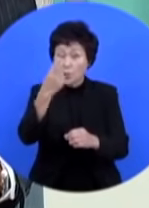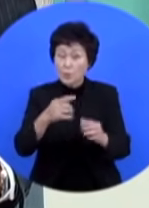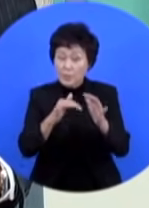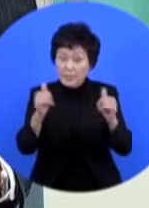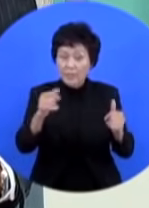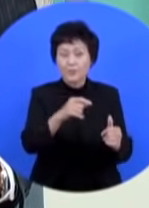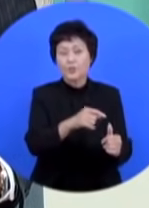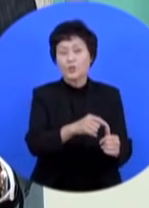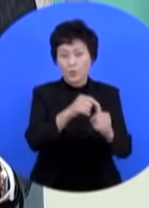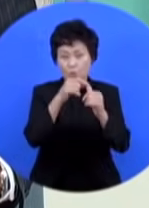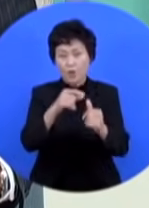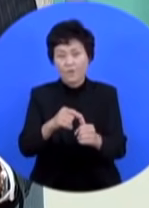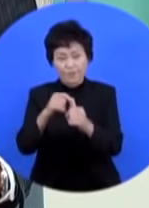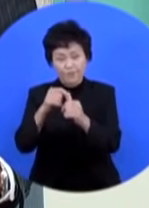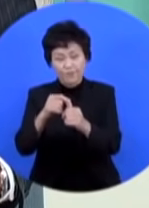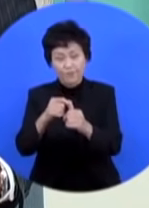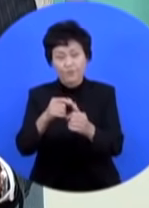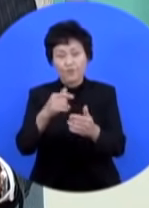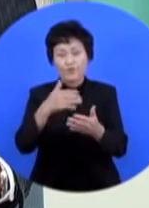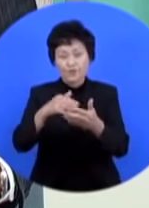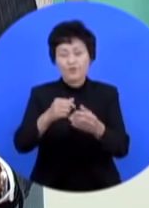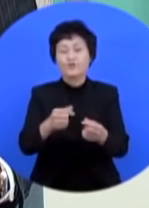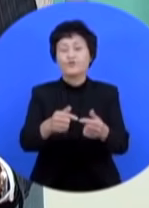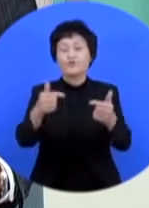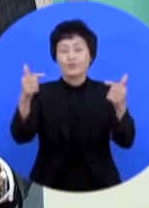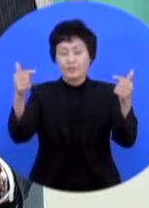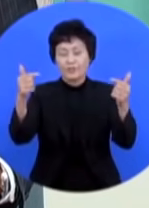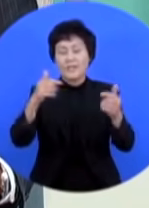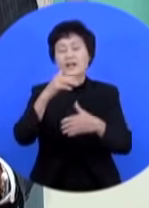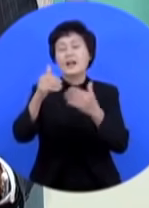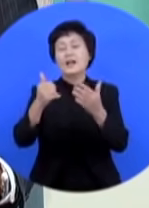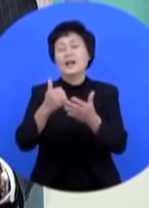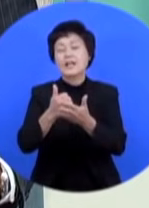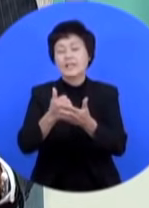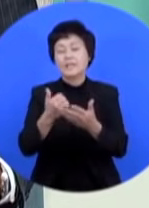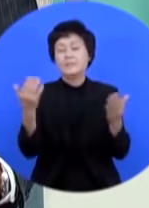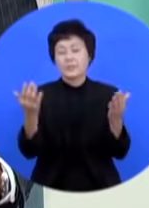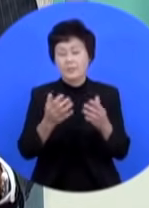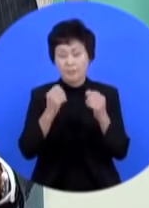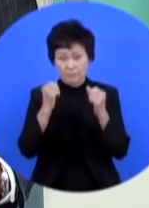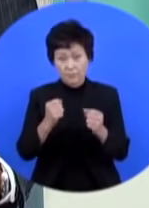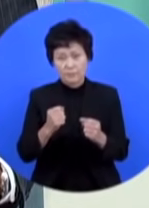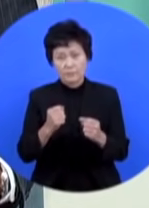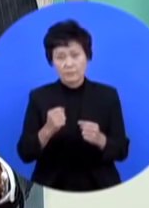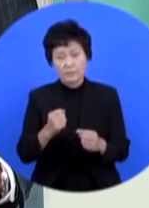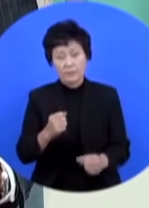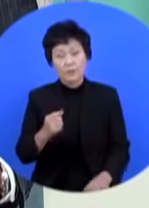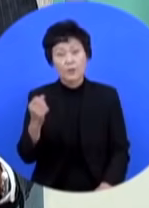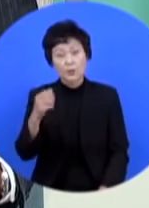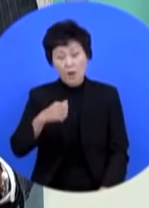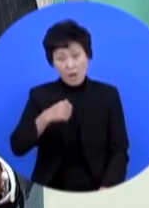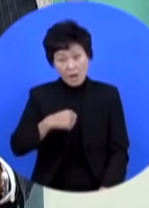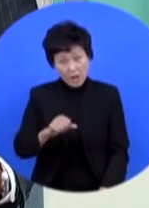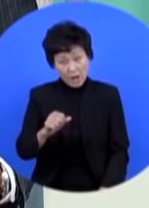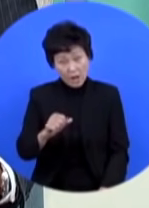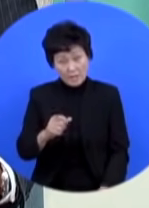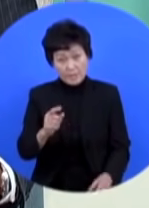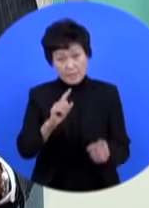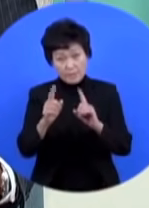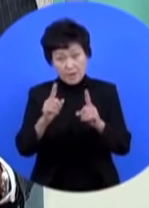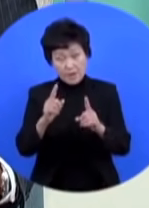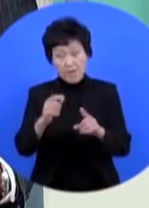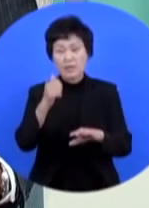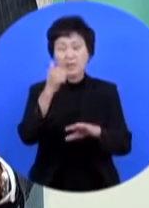우리 생전에 정요한 군이 네. 인생의 마지막은 선교지에서 보내겠다는 말을 아버지께